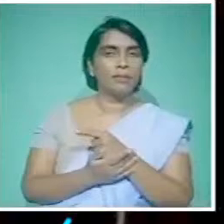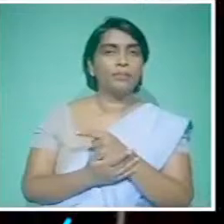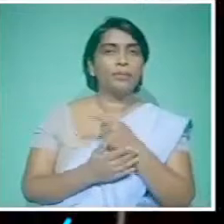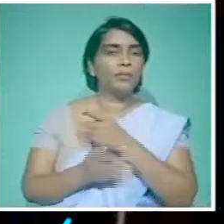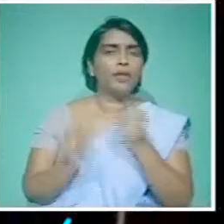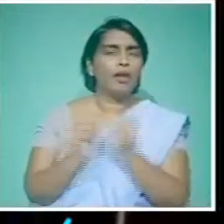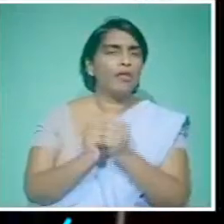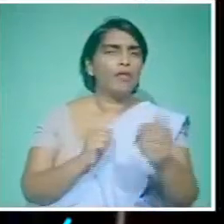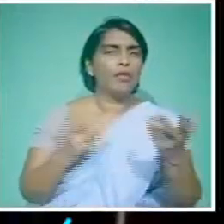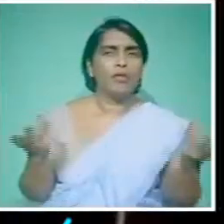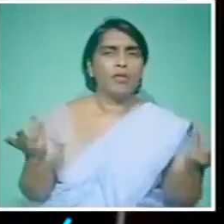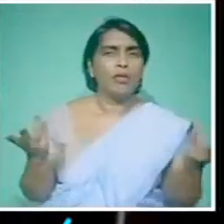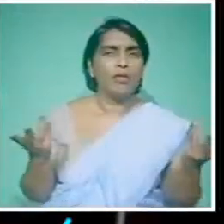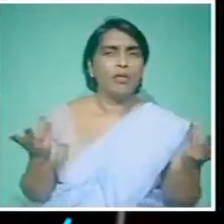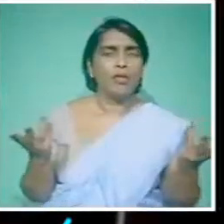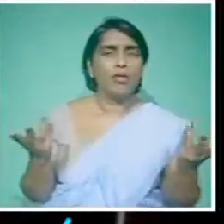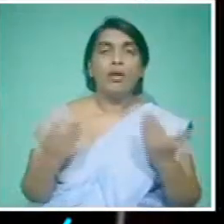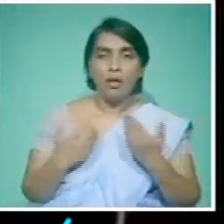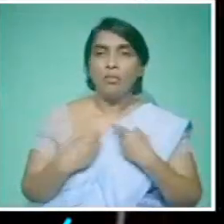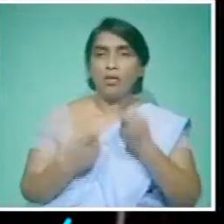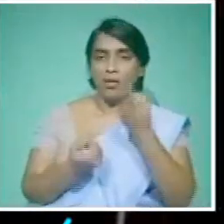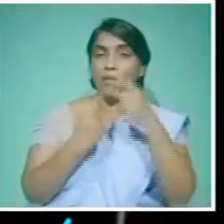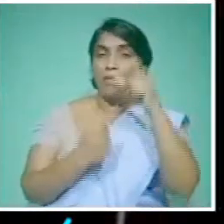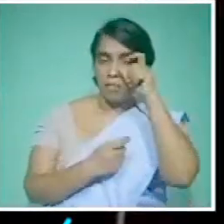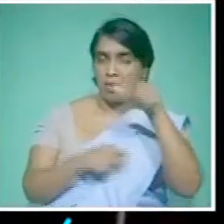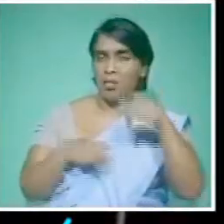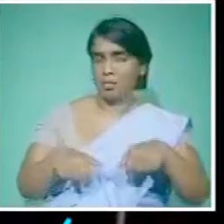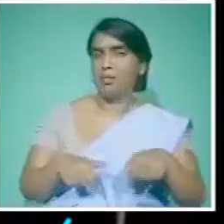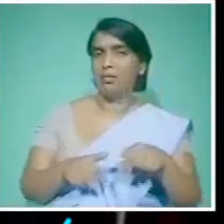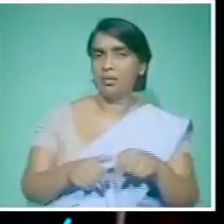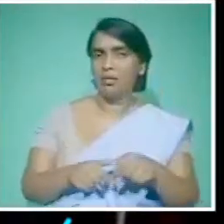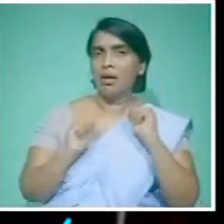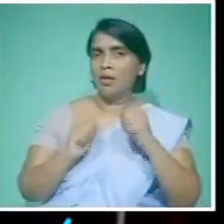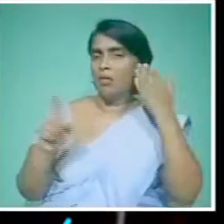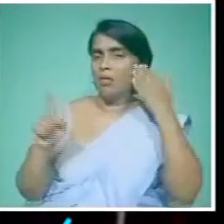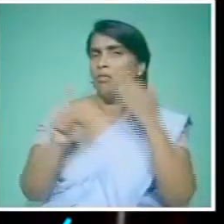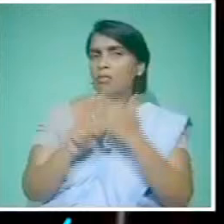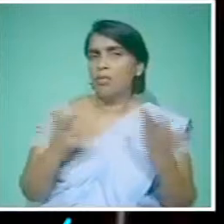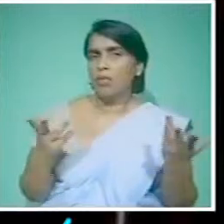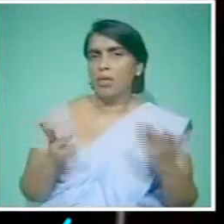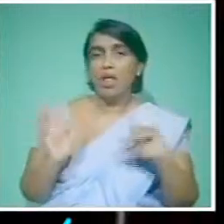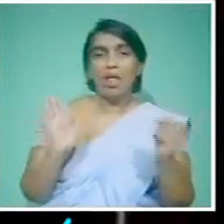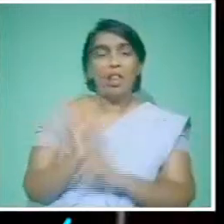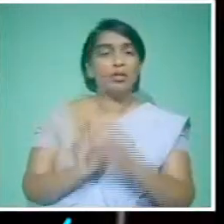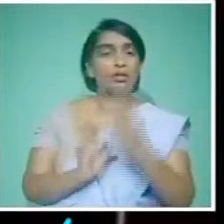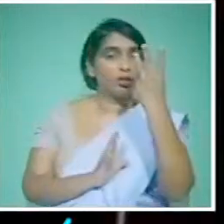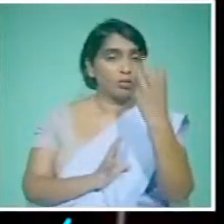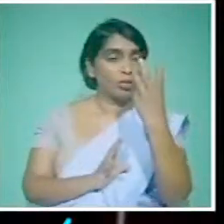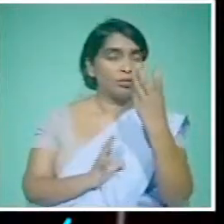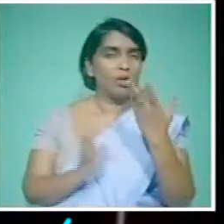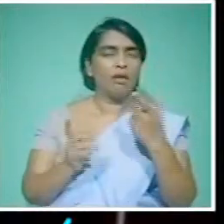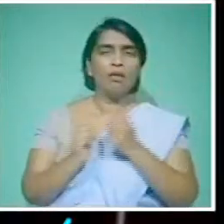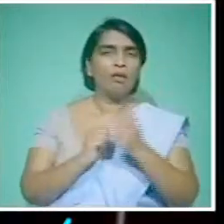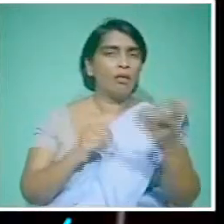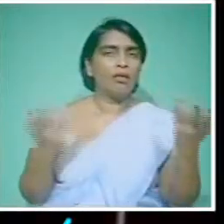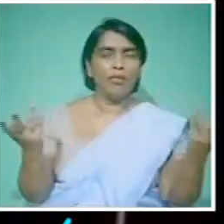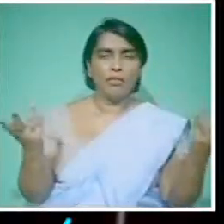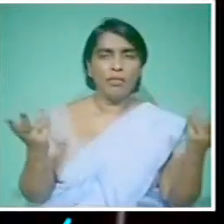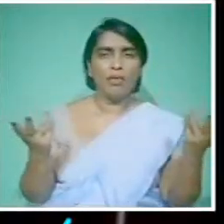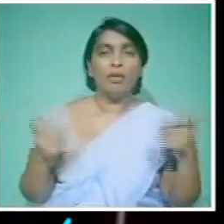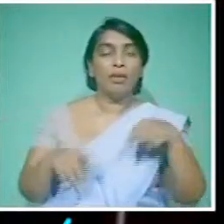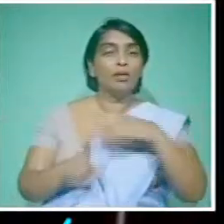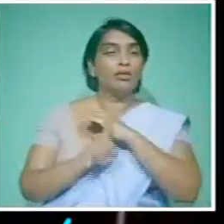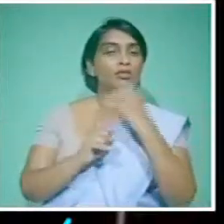ඒකට මොකද උනේ අපි ඒක හොයලා බලන්න ඕන දැන් මොකද්ද ඒකට උනේ ලක්ෂ 3000 ගානකට මොකද උනේ